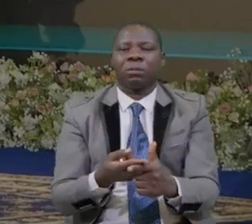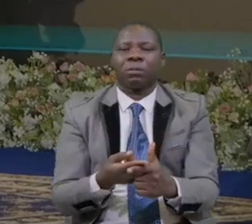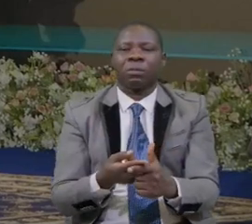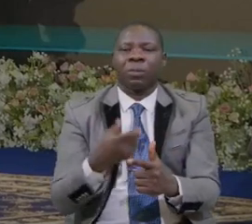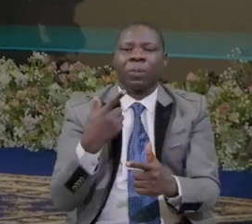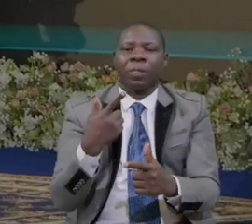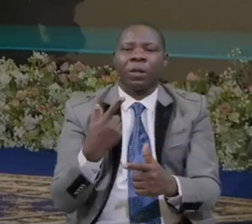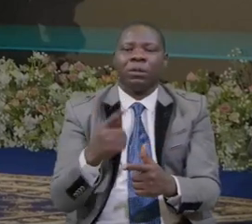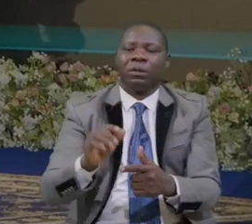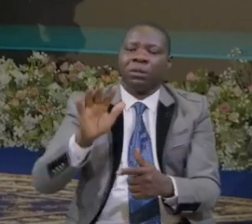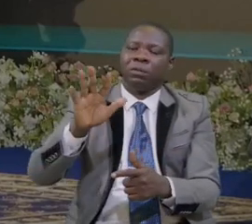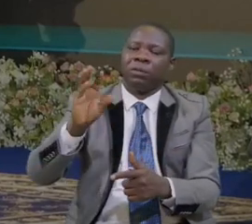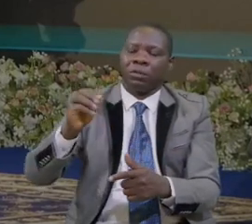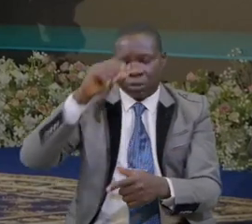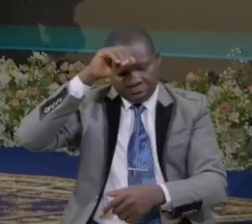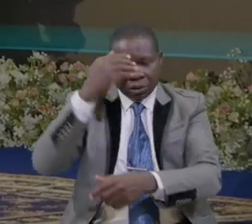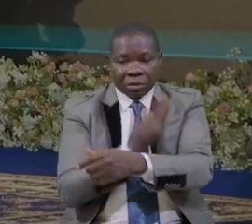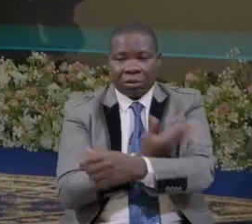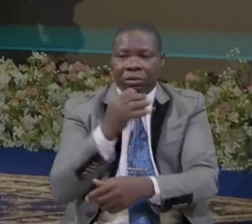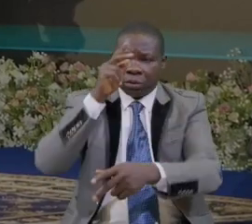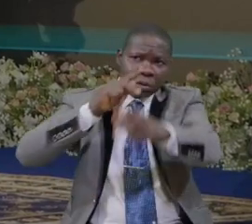Les 50 prophètes, fils des prophètes.